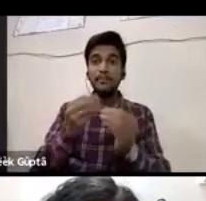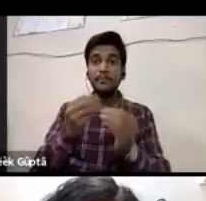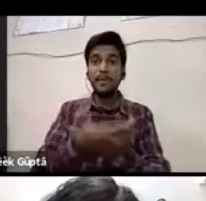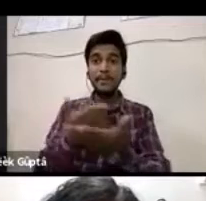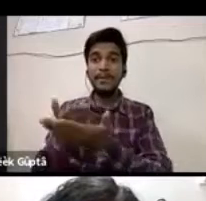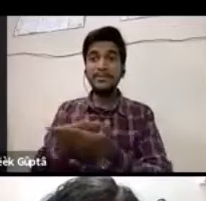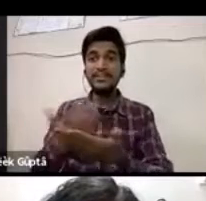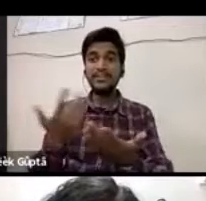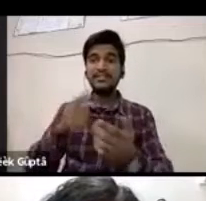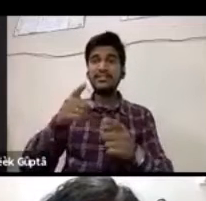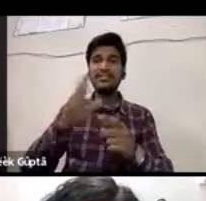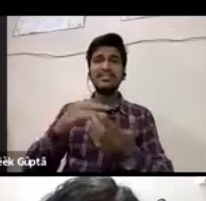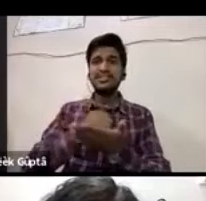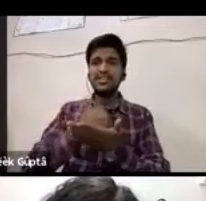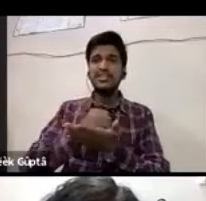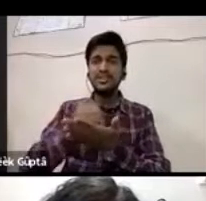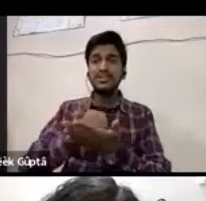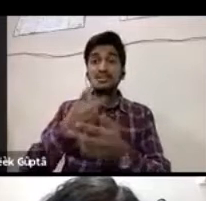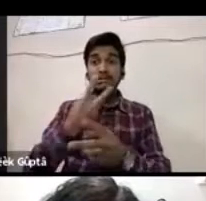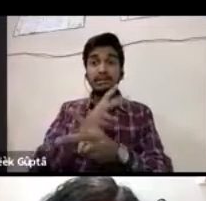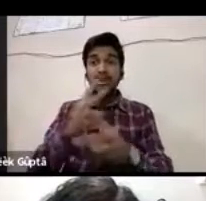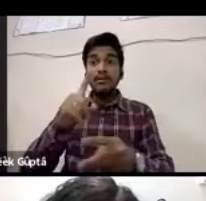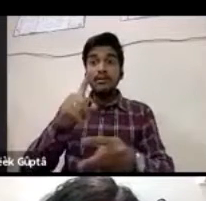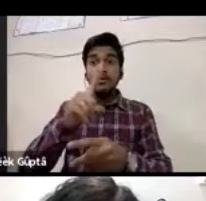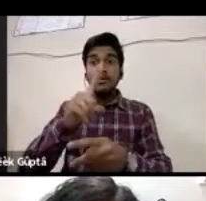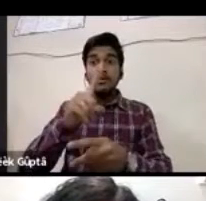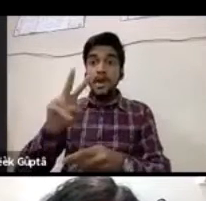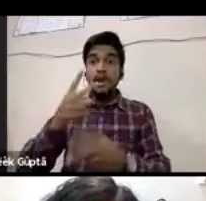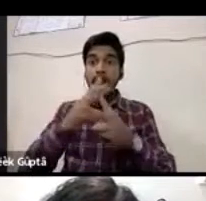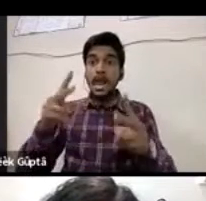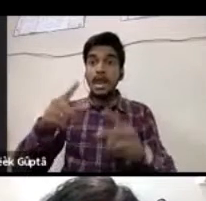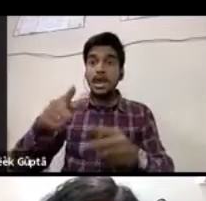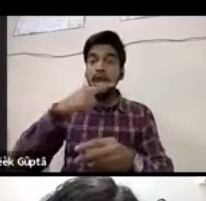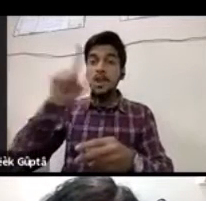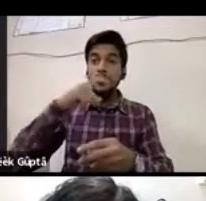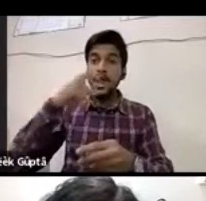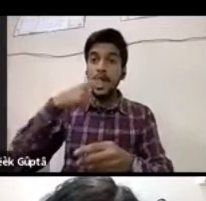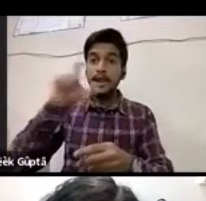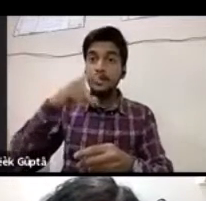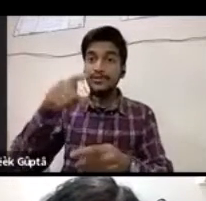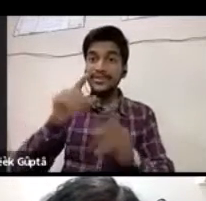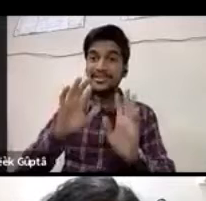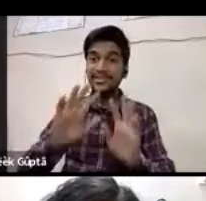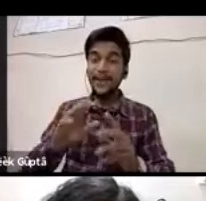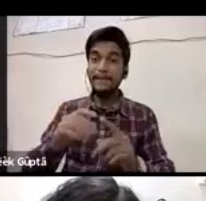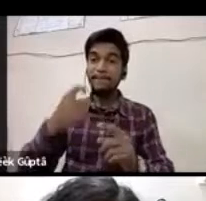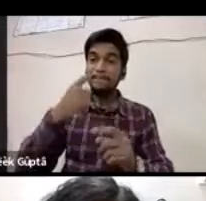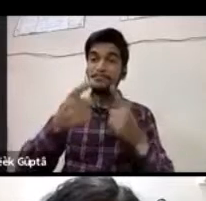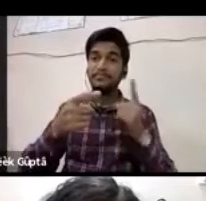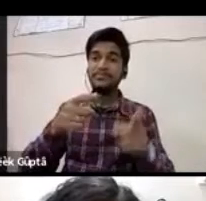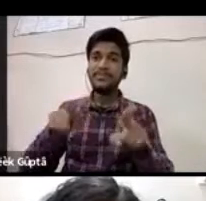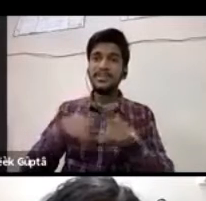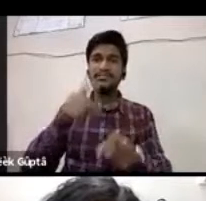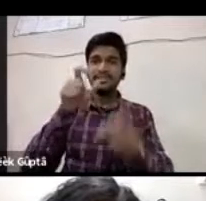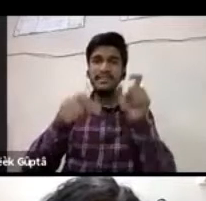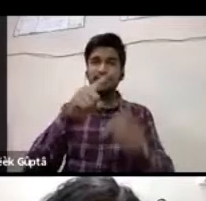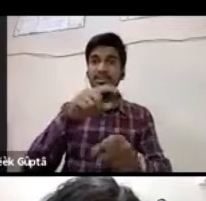मैंने कुछ 12 rounds clear करे investment banking के उस time पे, और they could not put their